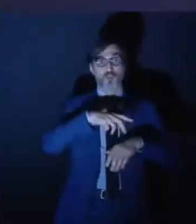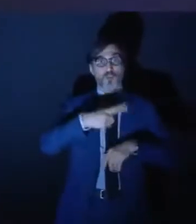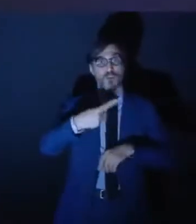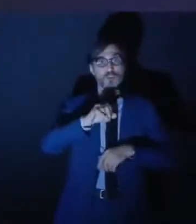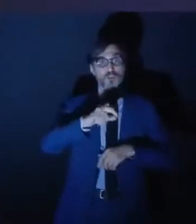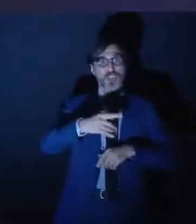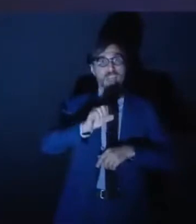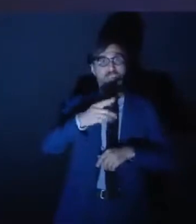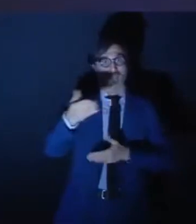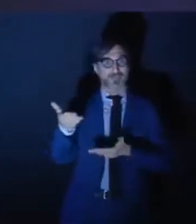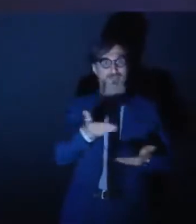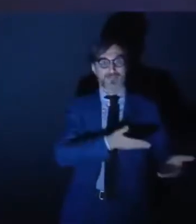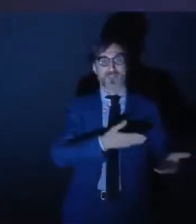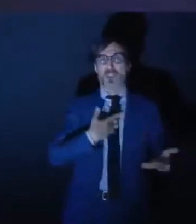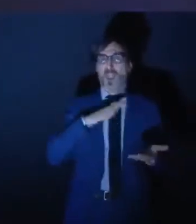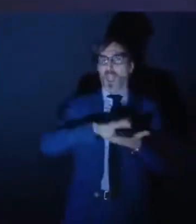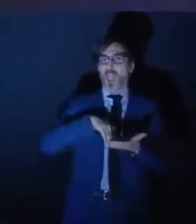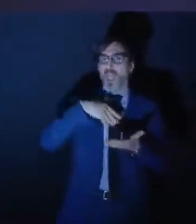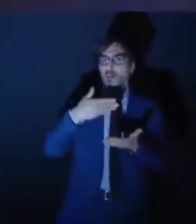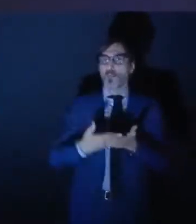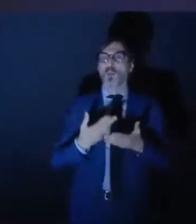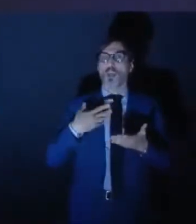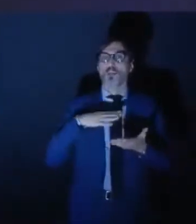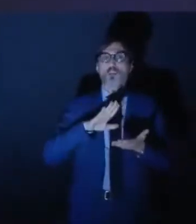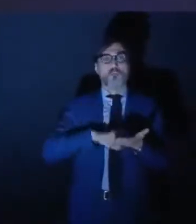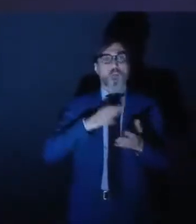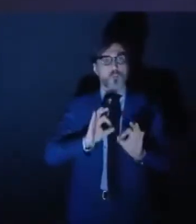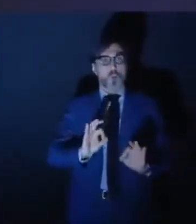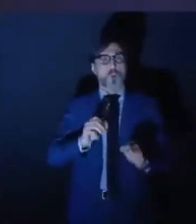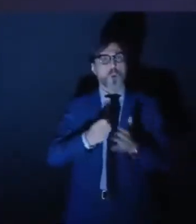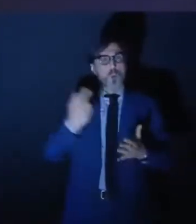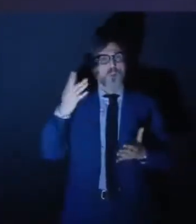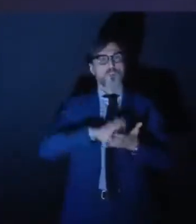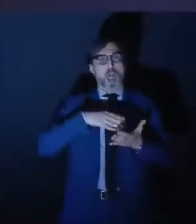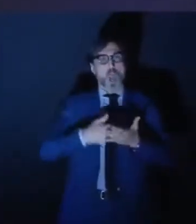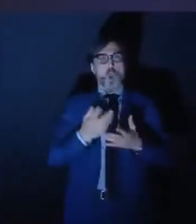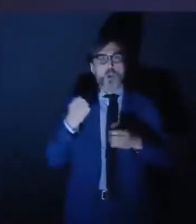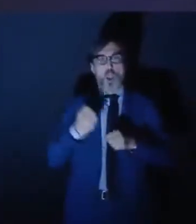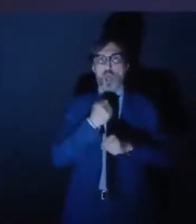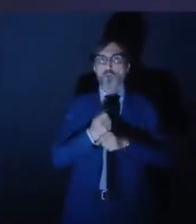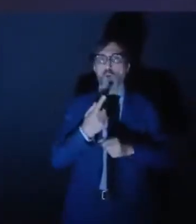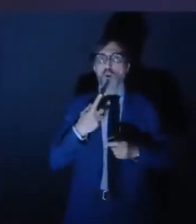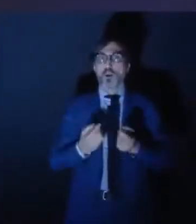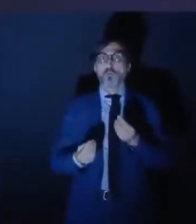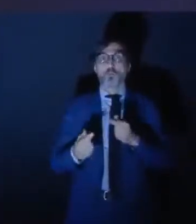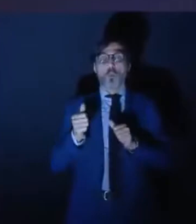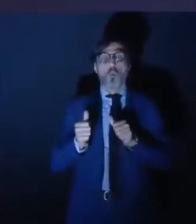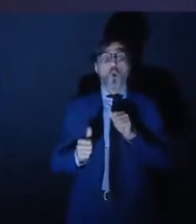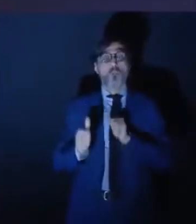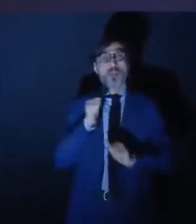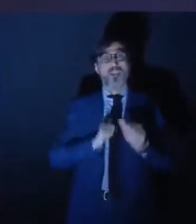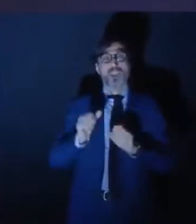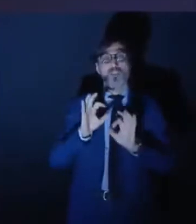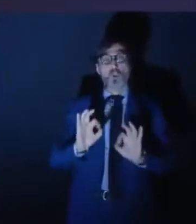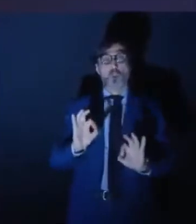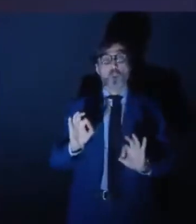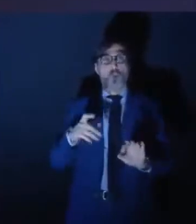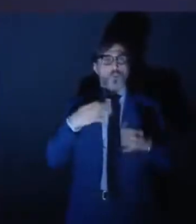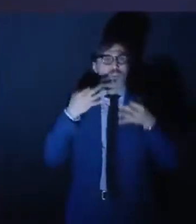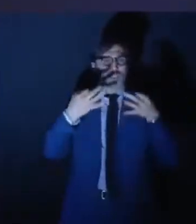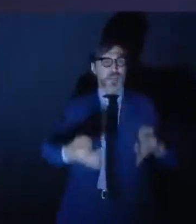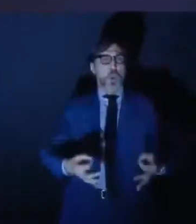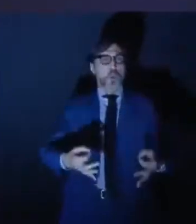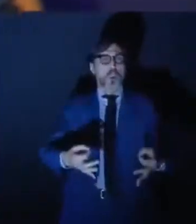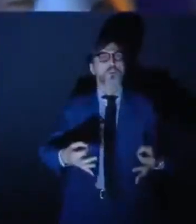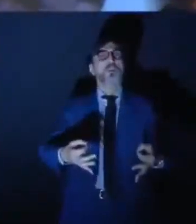ricorda l'importanza del valore del lavoro la sicurezza prevenire credo che stiamo entrando dico che in mezzo a noi e mezza